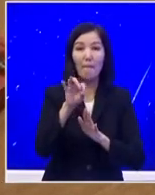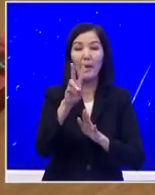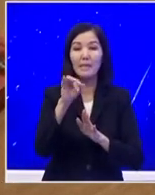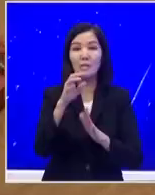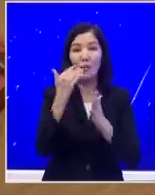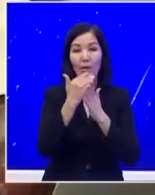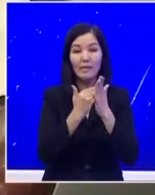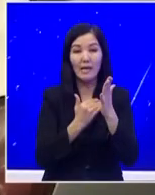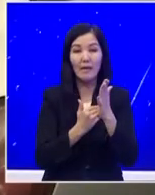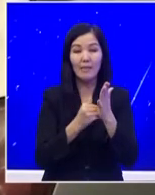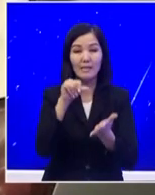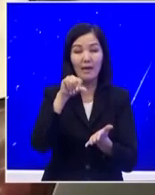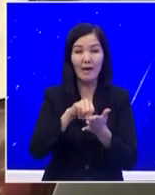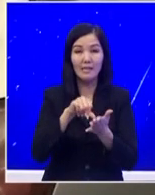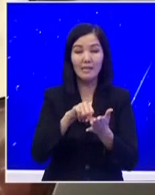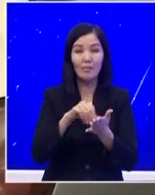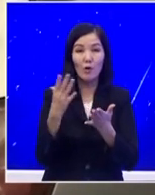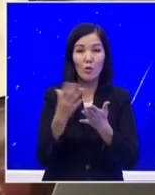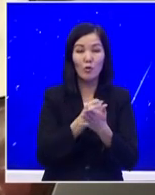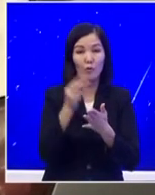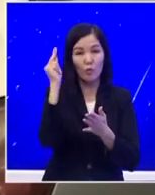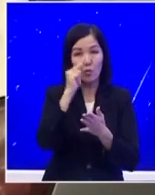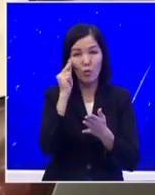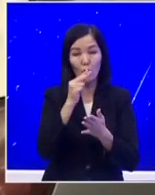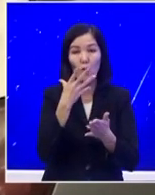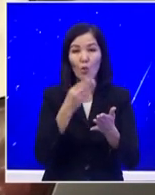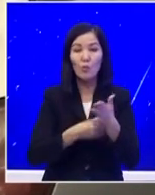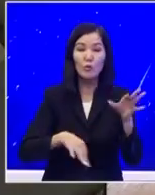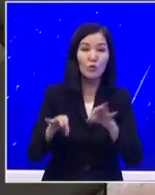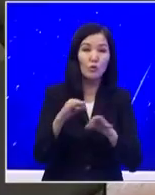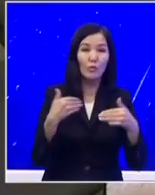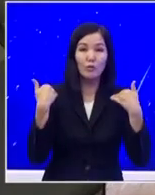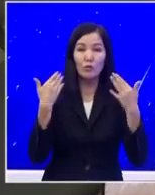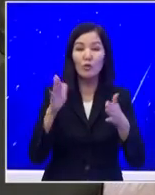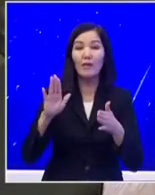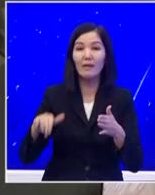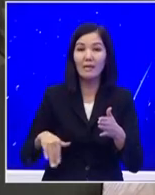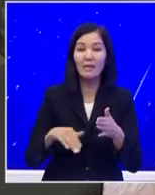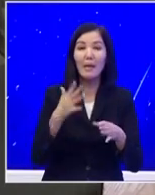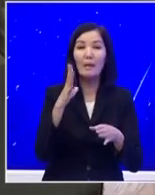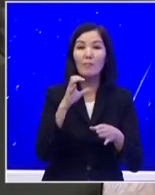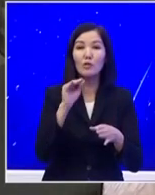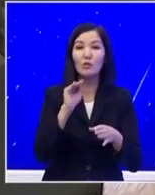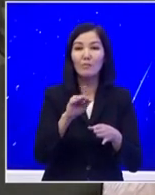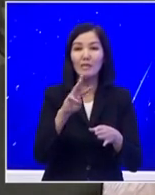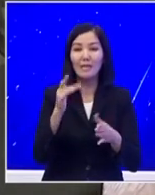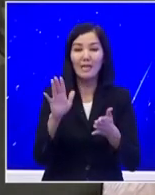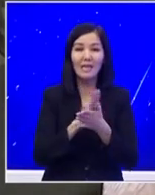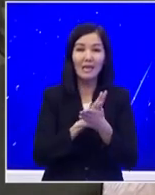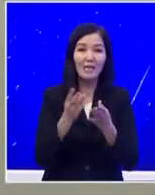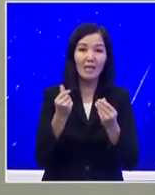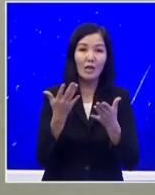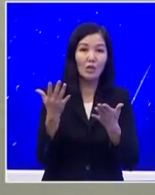бағдарламасына сүйене қолға алған. Оқыту курсынан өтіп, өз жобасын ұсынғаннан кейін 500 000 теңге грант ұтқан еді.